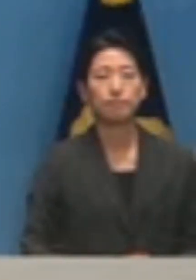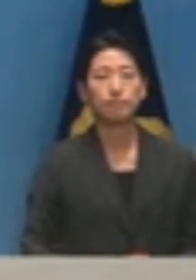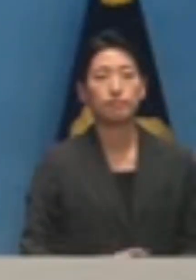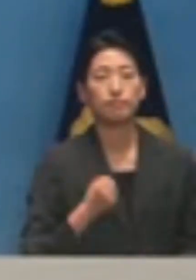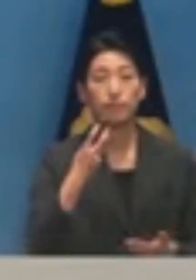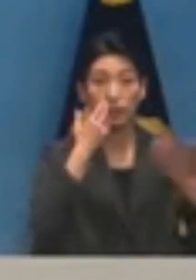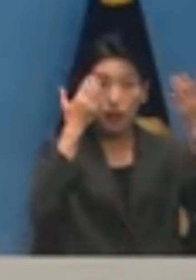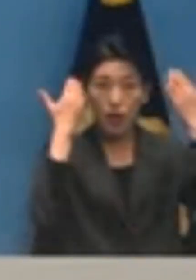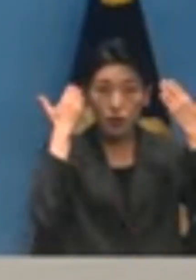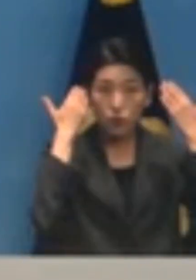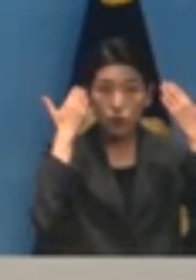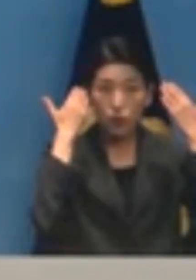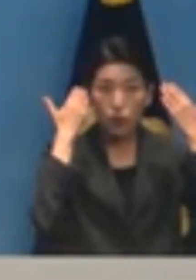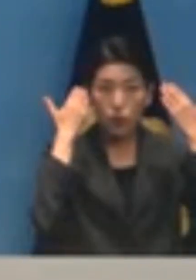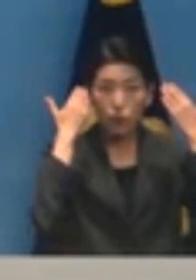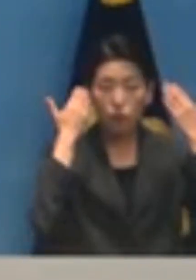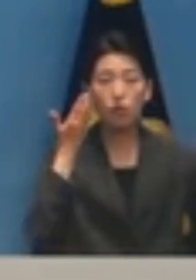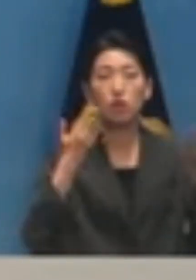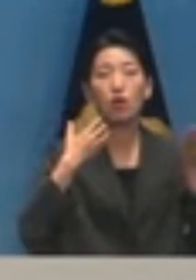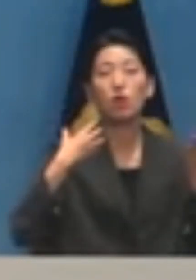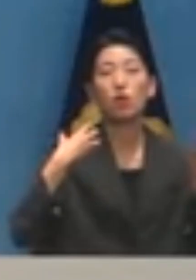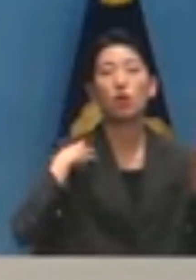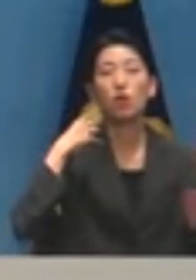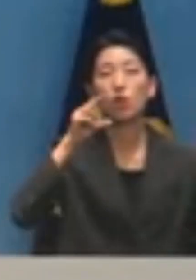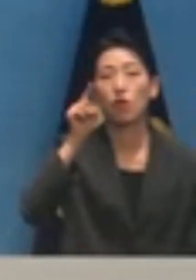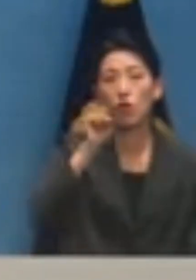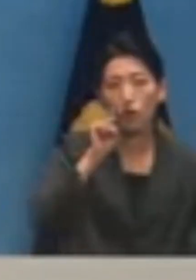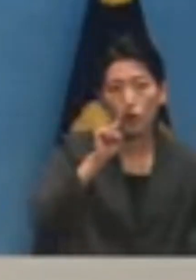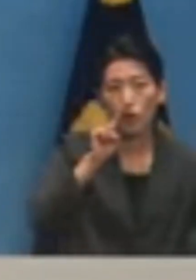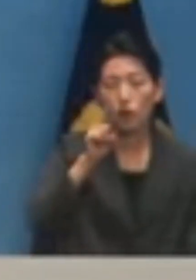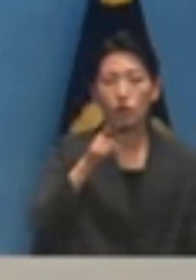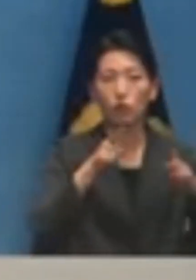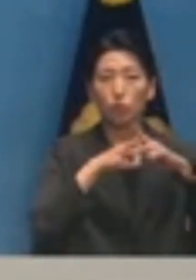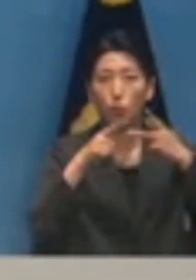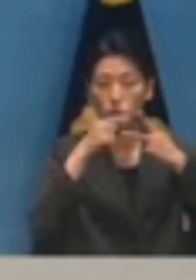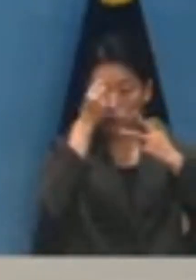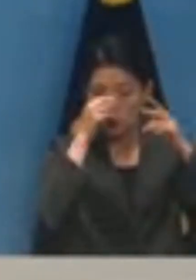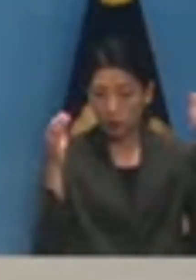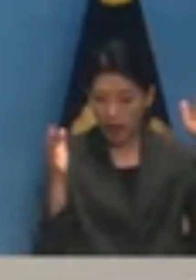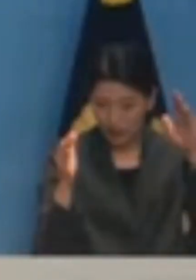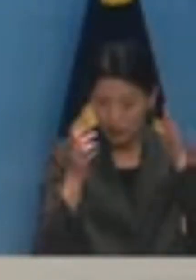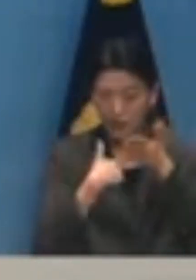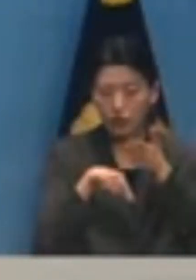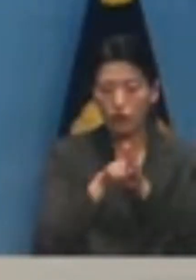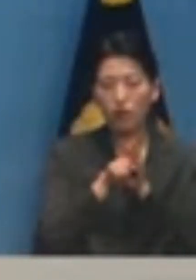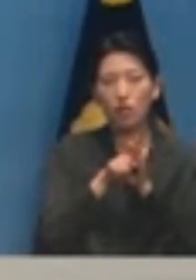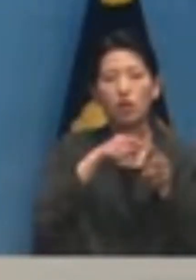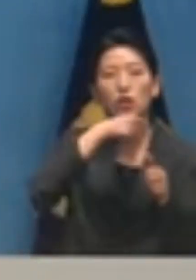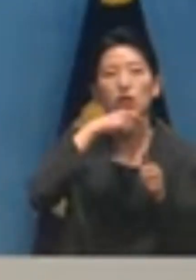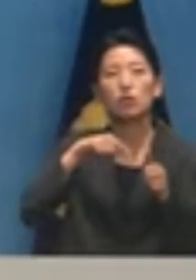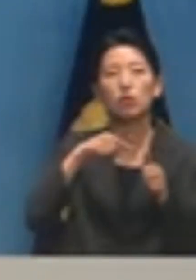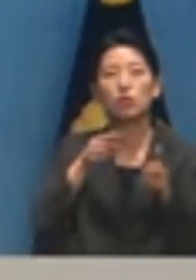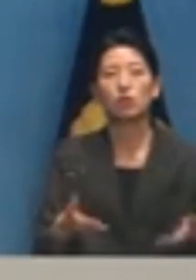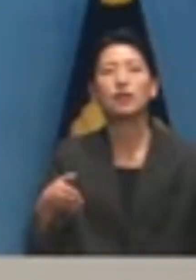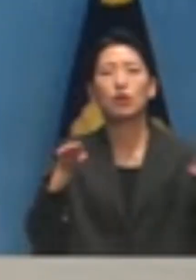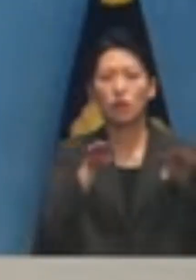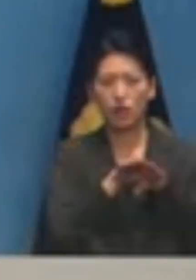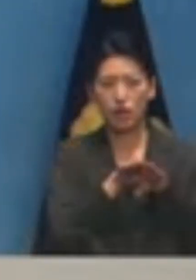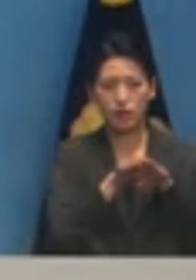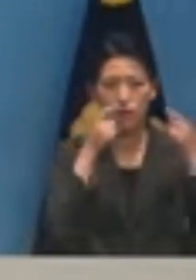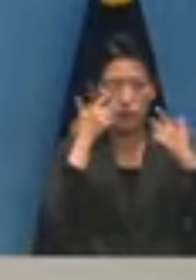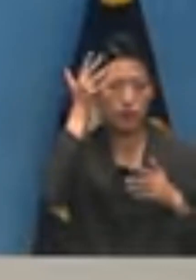가장 중요한 역할은 대한민국의 학생들을 위한 교육기관임을 다시 강조드리고 싶습니다.